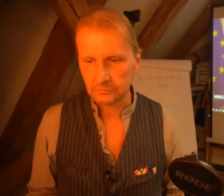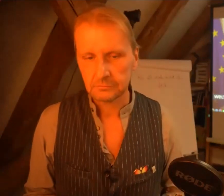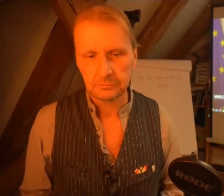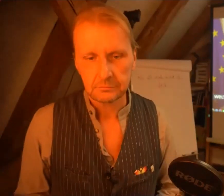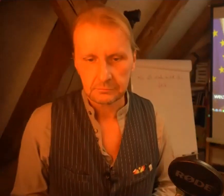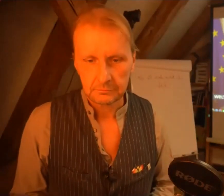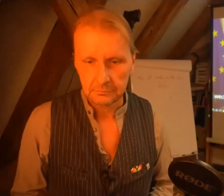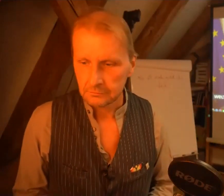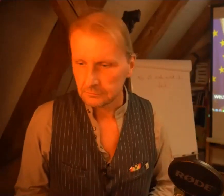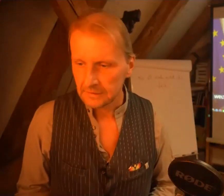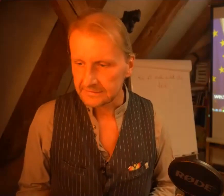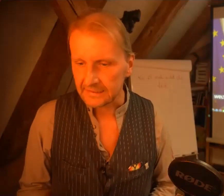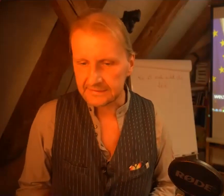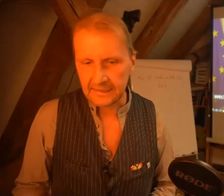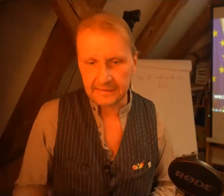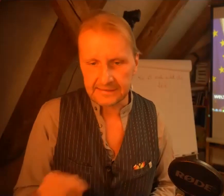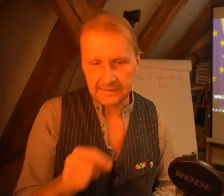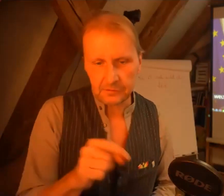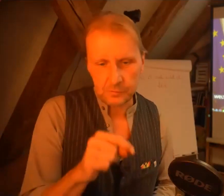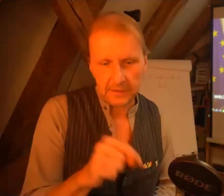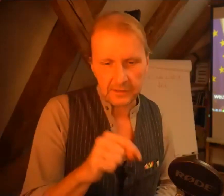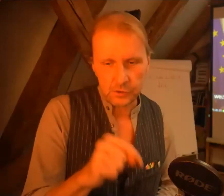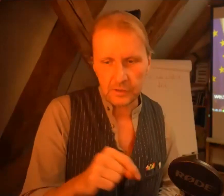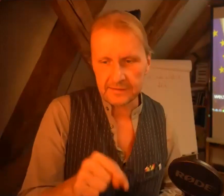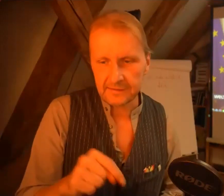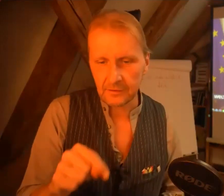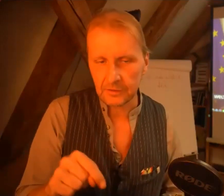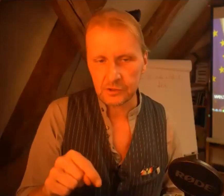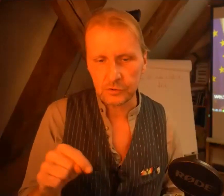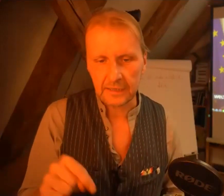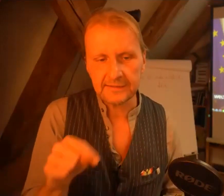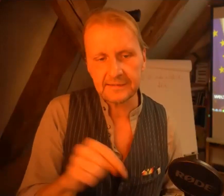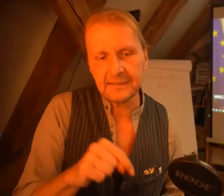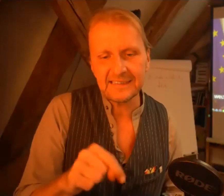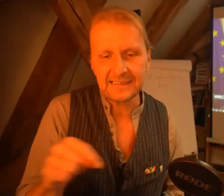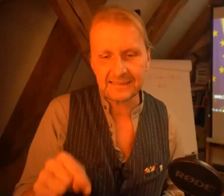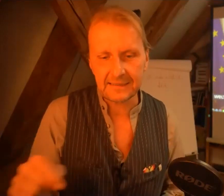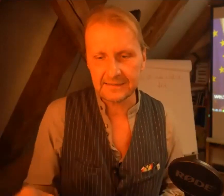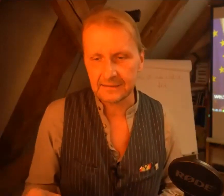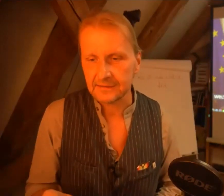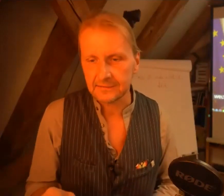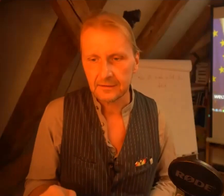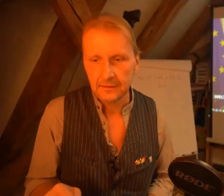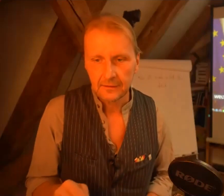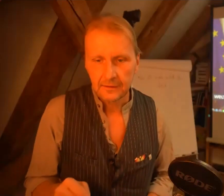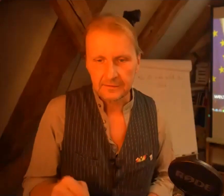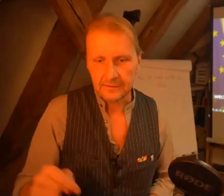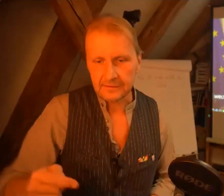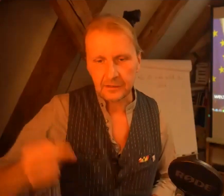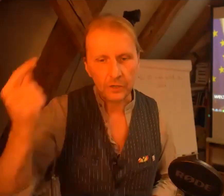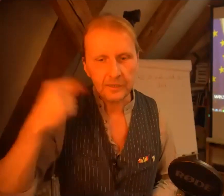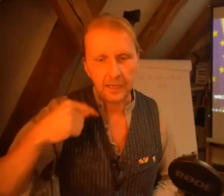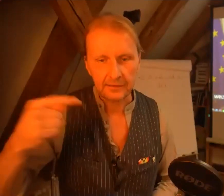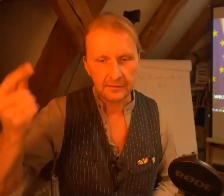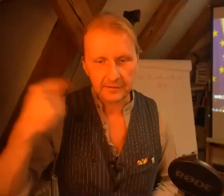anloggen. Das heißt, diejenigen, die sich später, die Schüler, die sich oder die Studenten, die sich nicht digitalisieren lassen, die nicht